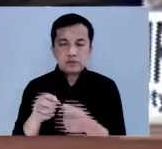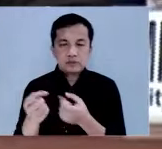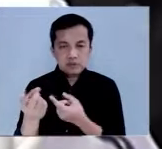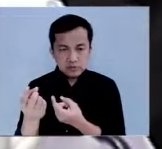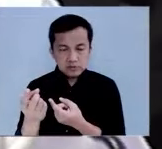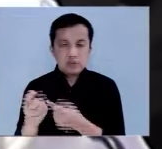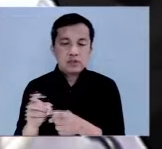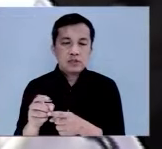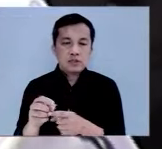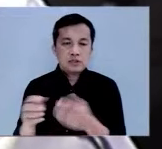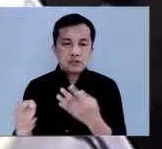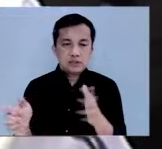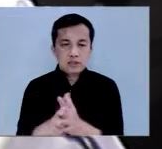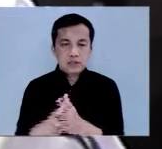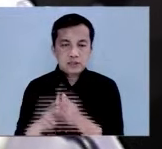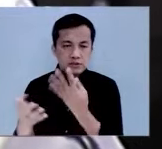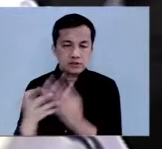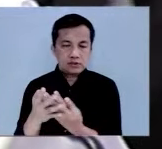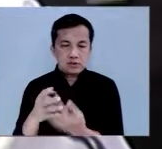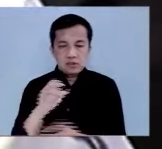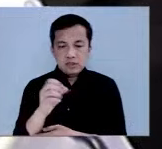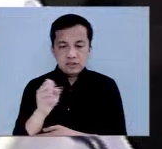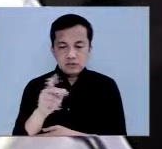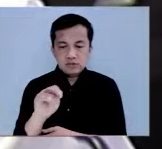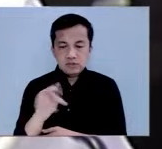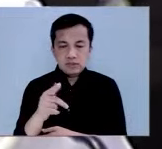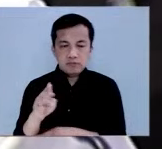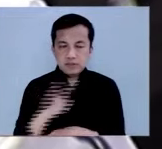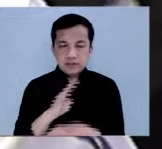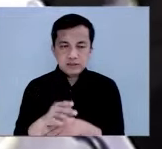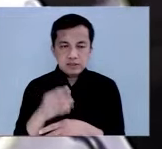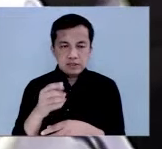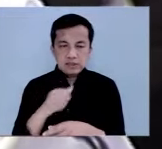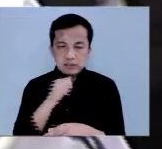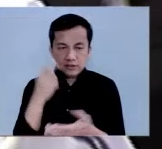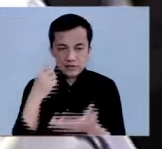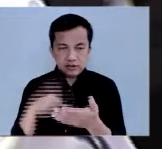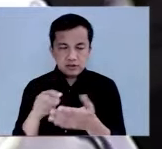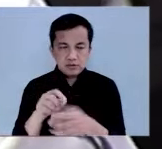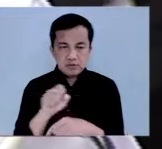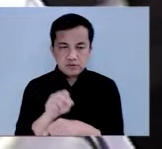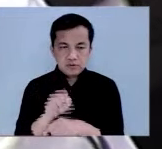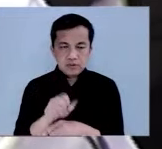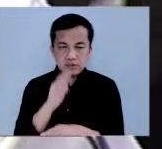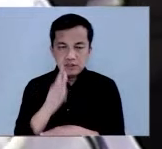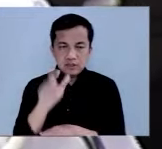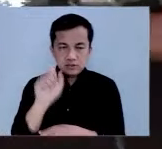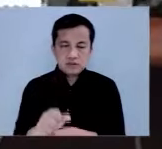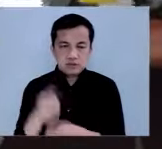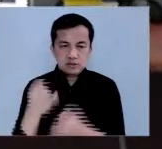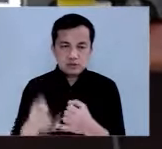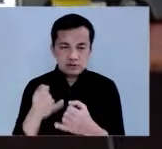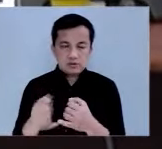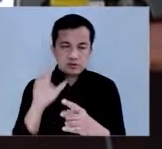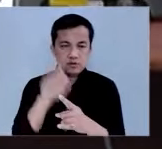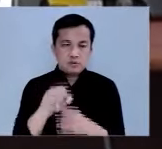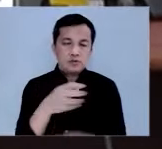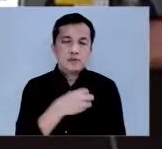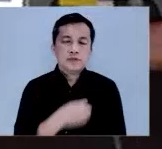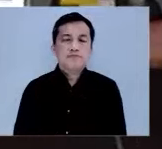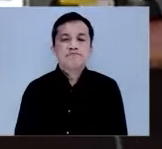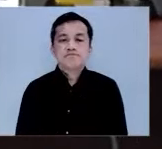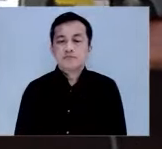kahit ang sangguniang bayan hindi raw sinilip ang mga gawain sa lucky South 99 hanggang sa salakayin ng mga autoridad ayon kay